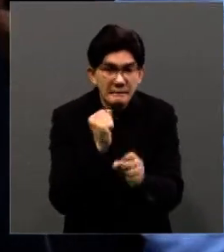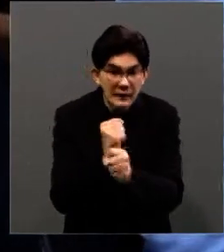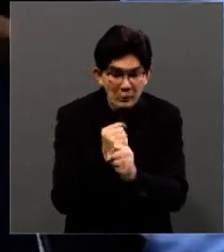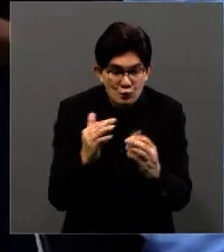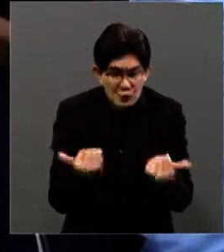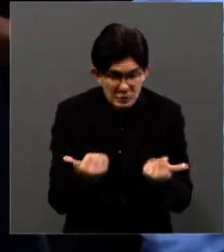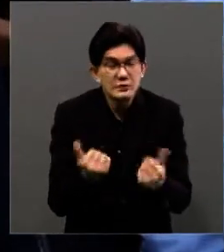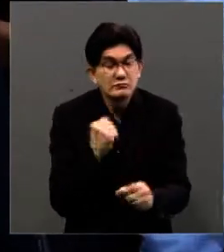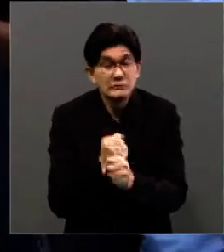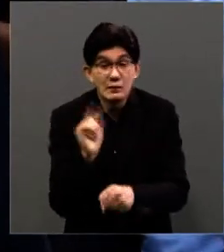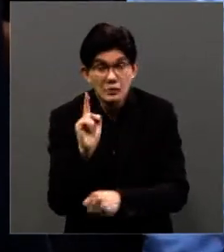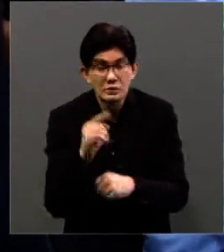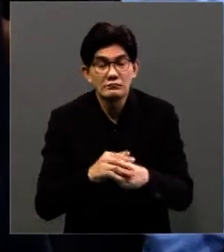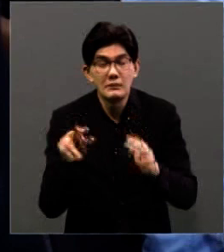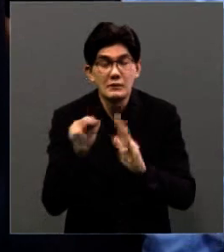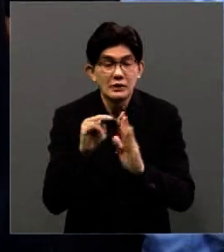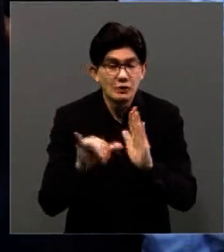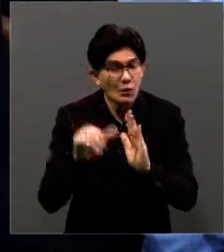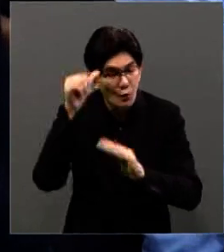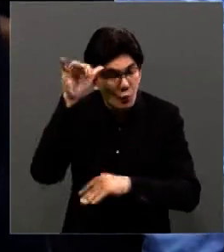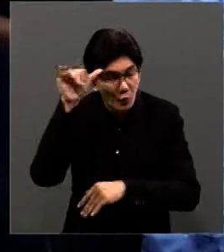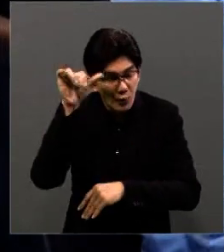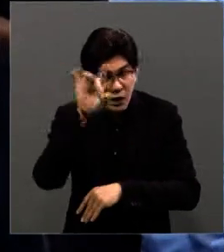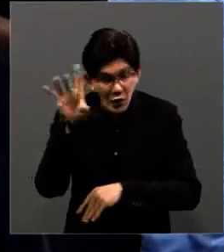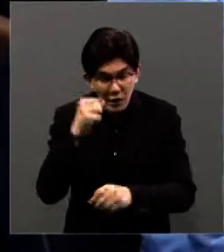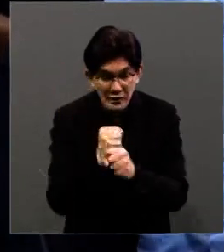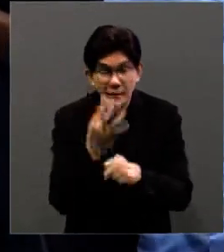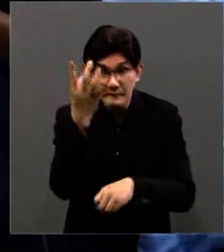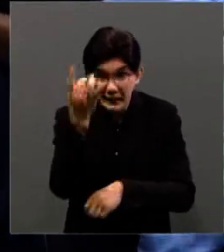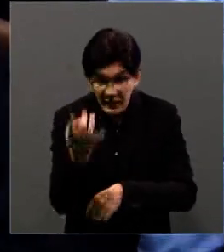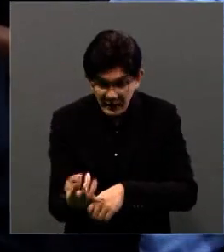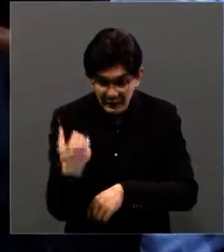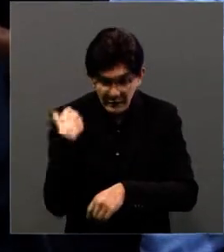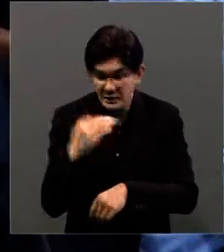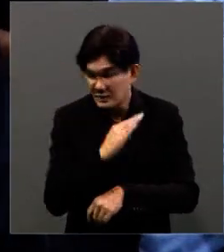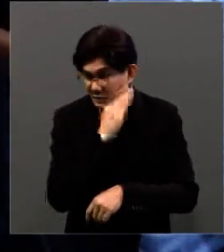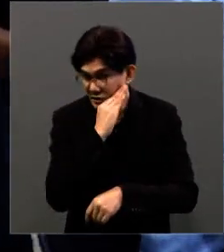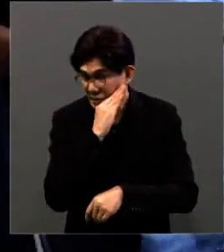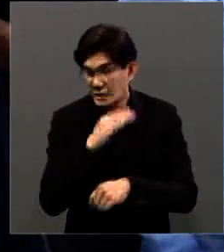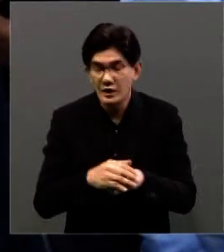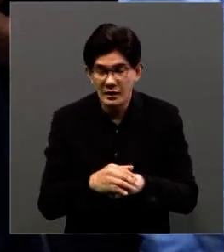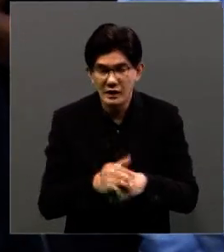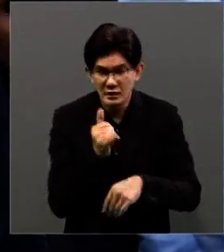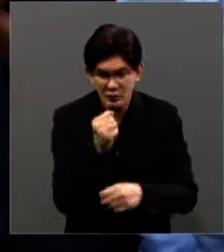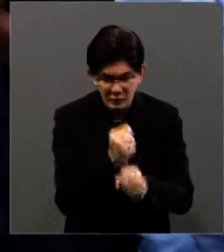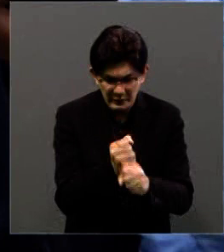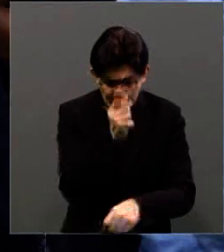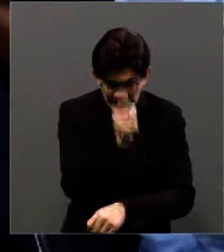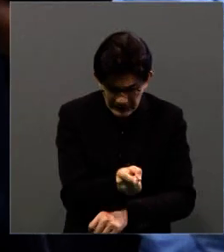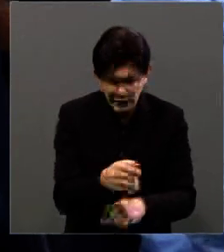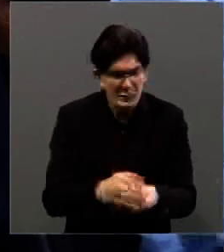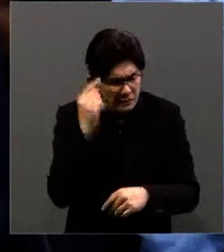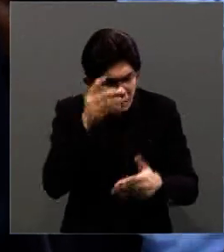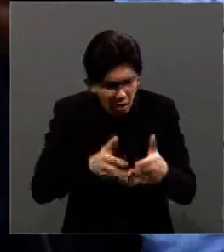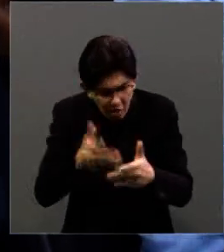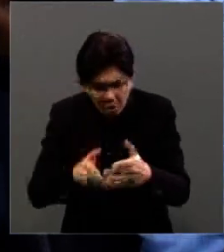จะเหมือนงานที่แบบเปิดนโยบาย100วันแรกเลยว่าเราจะทำอะไรเพราะว่าถ้าเราเข้าไปนั่งบริหารจริงๆเนี่ยคือจะได้ไม่ติด